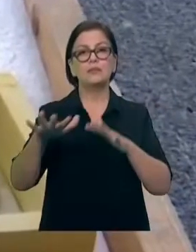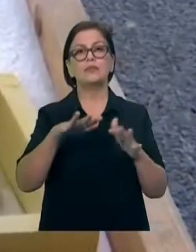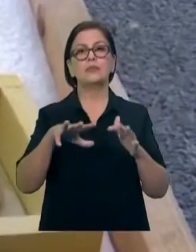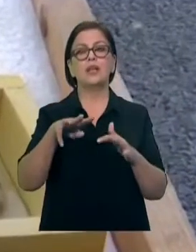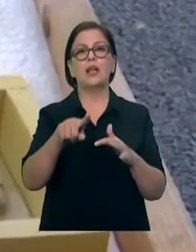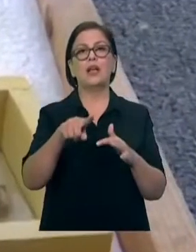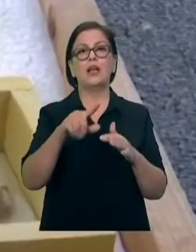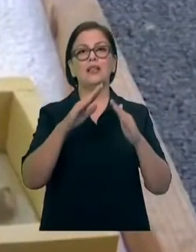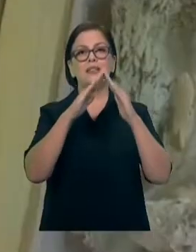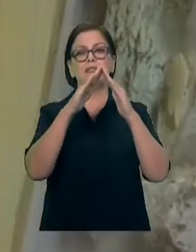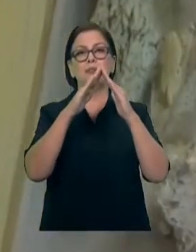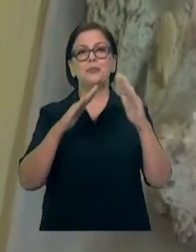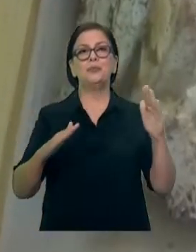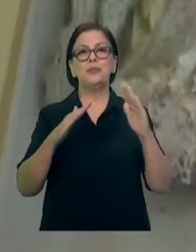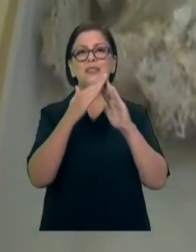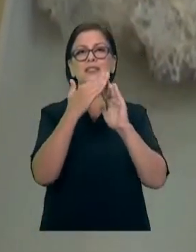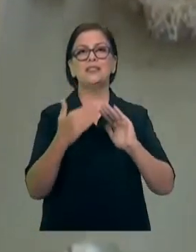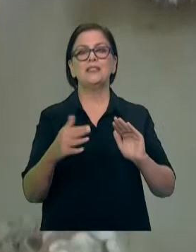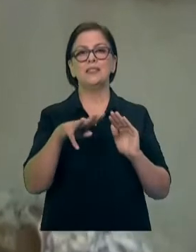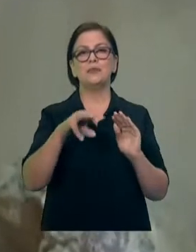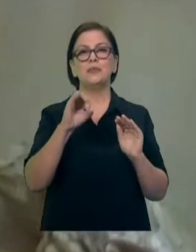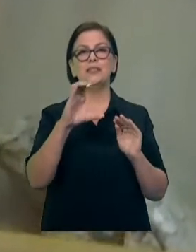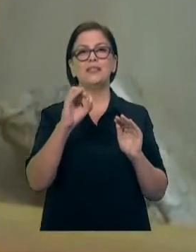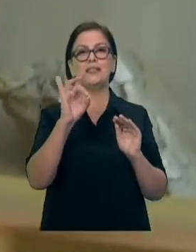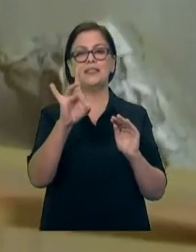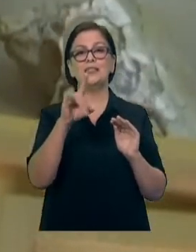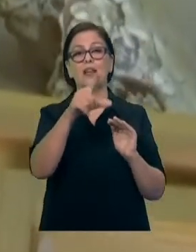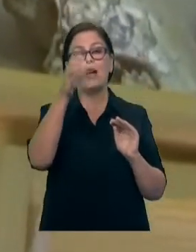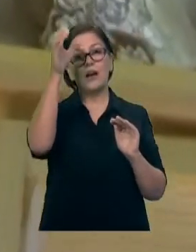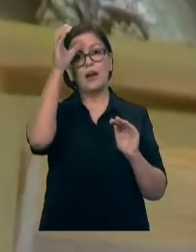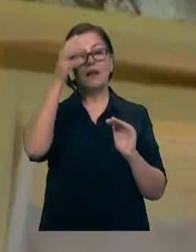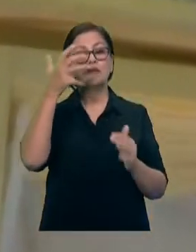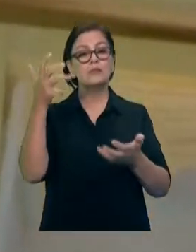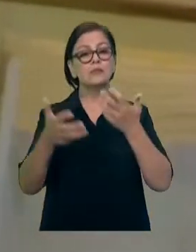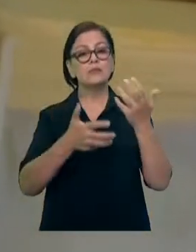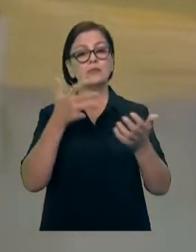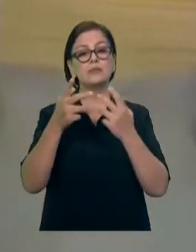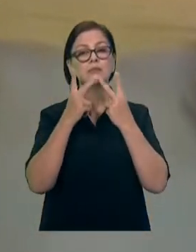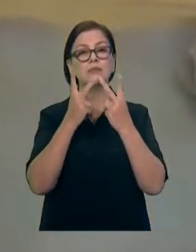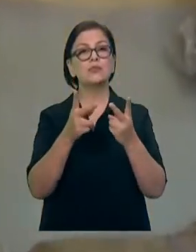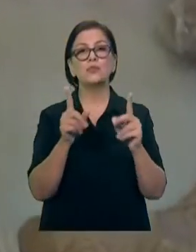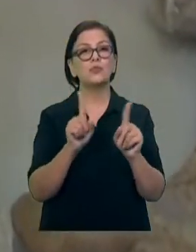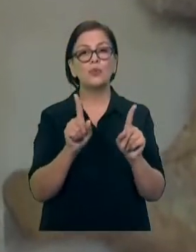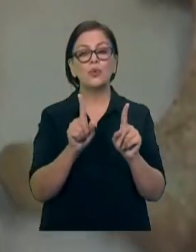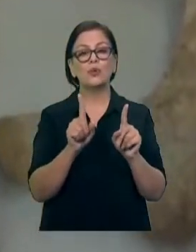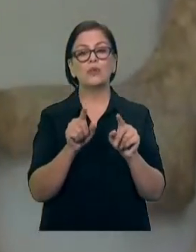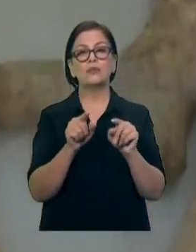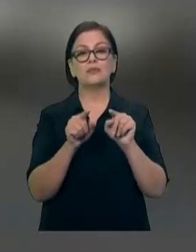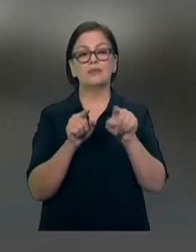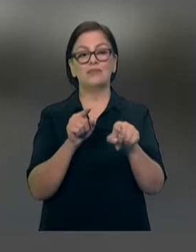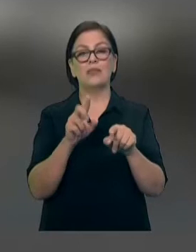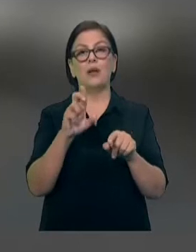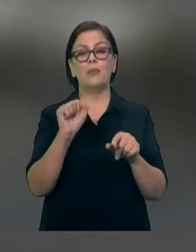fosilin amfibiya balinaya ait olması hakkında keşfleri bu faktın reallığını gösterir. Müasir balinanın əcdadı sayılan bu